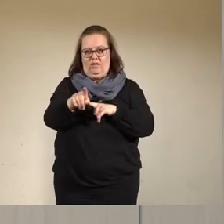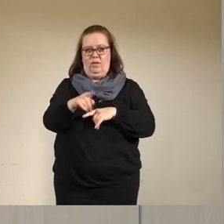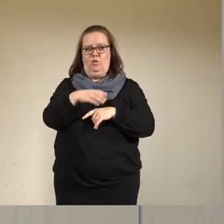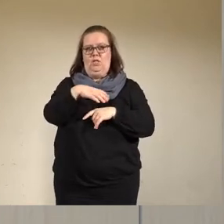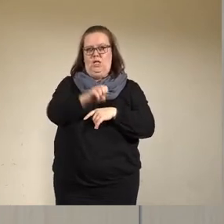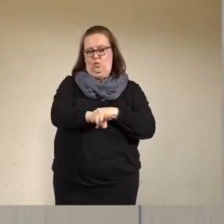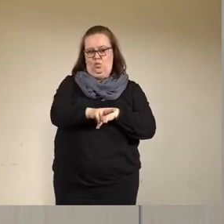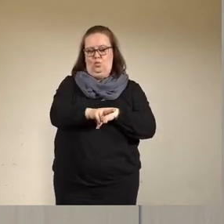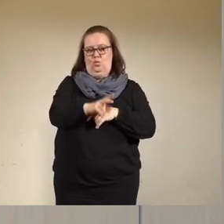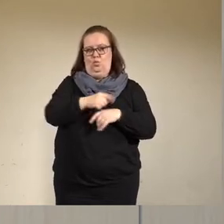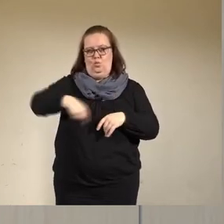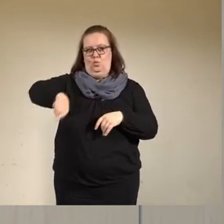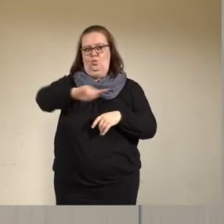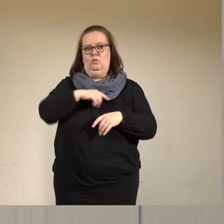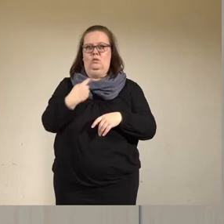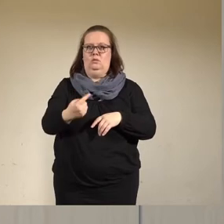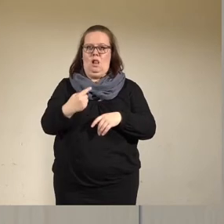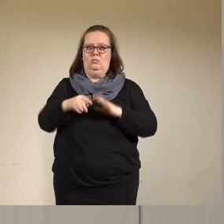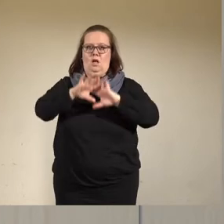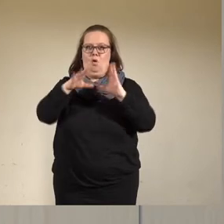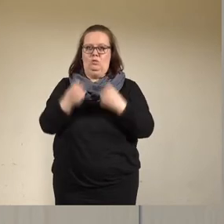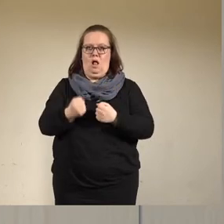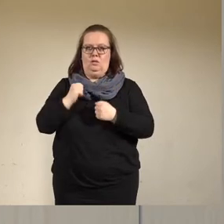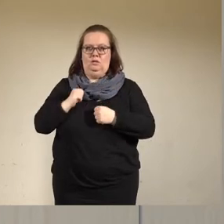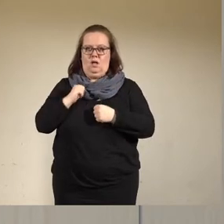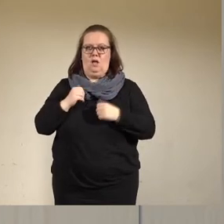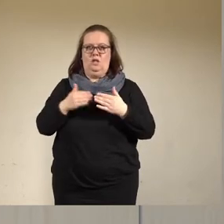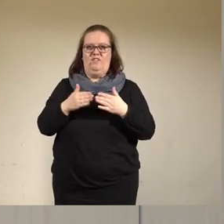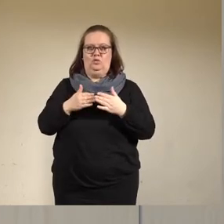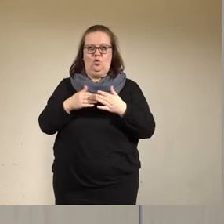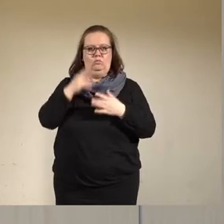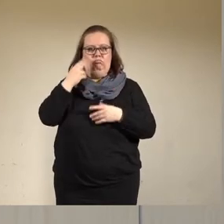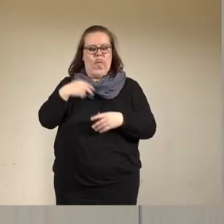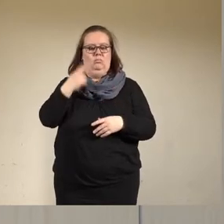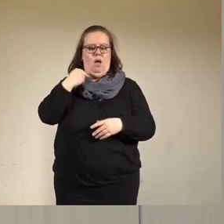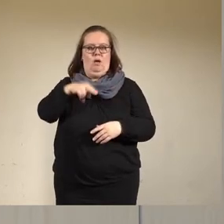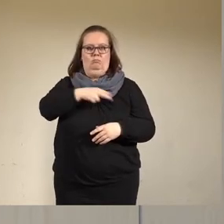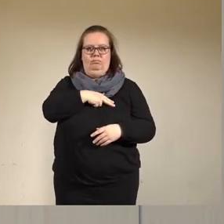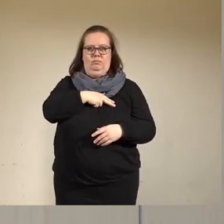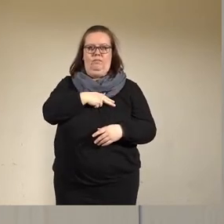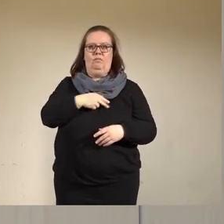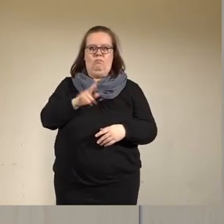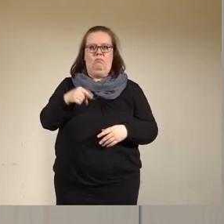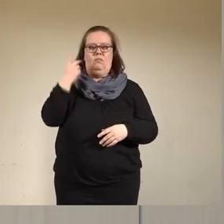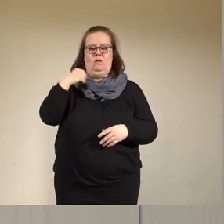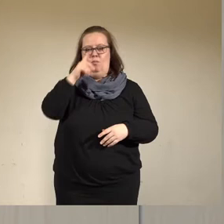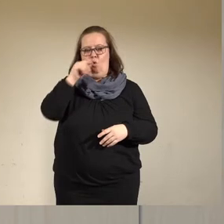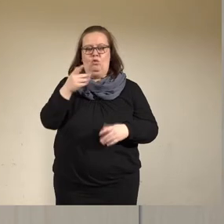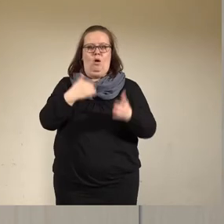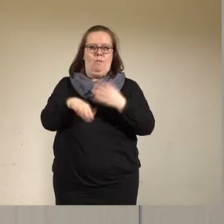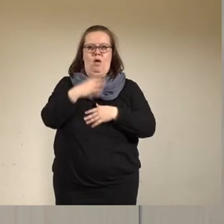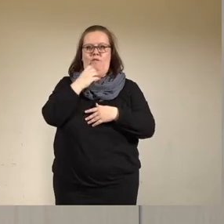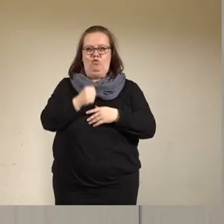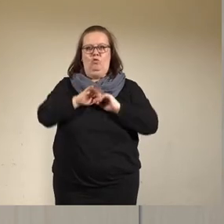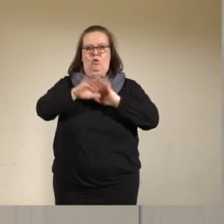CDU, die sich selbst als haushaltstragende Fraktionen bezeichnen, haben vergangenen Montag weitere Ausgabewünsche von